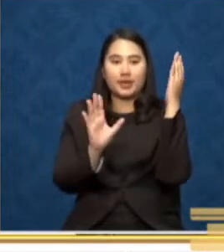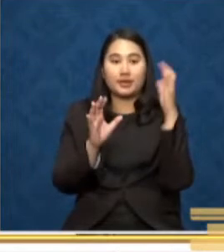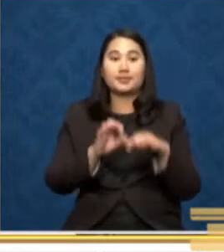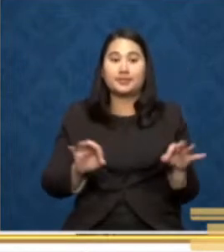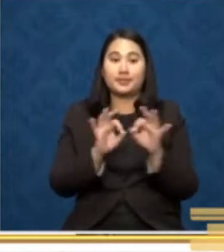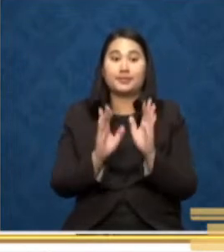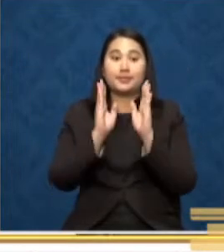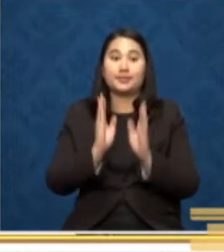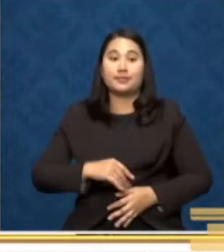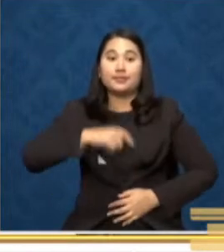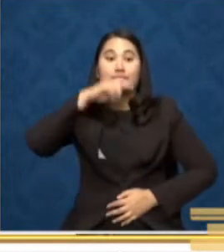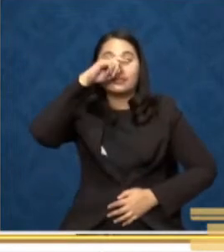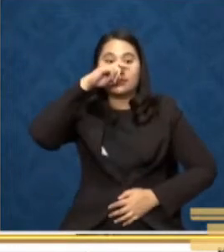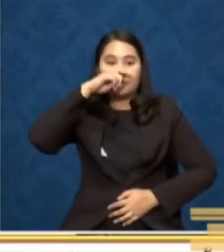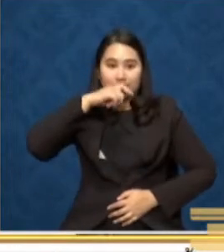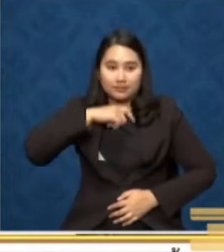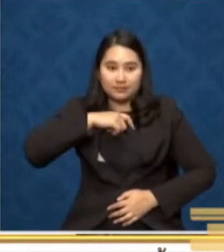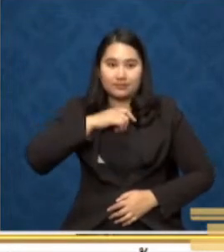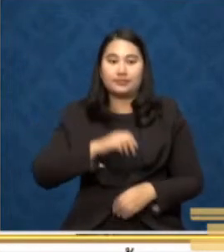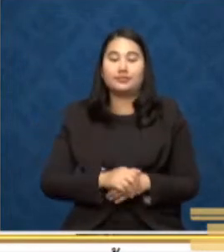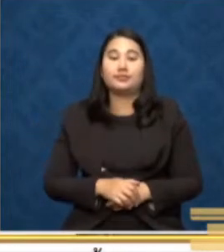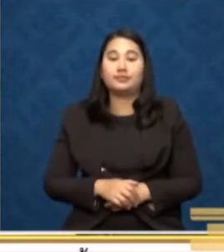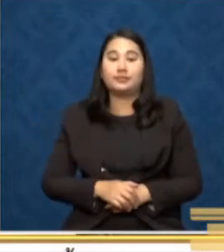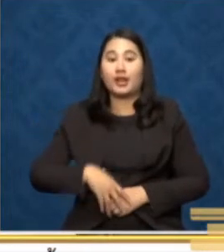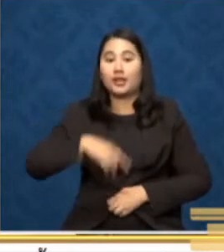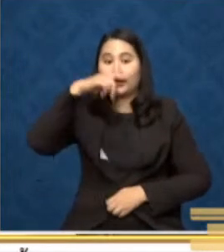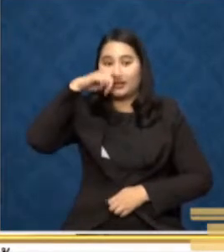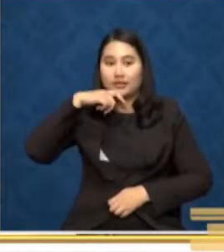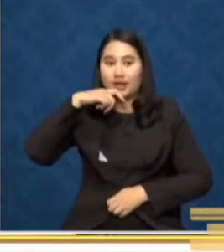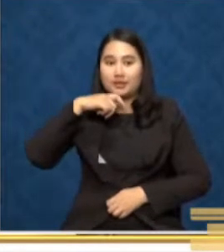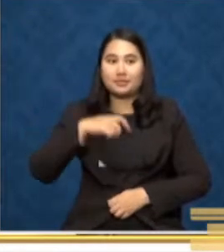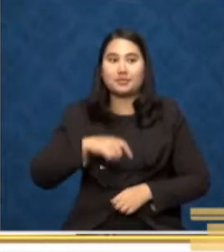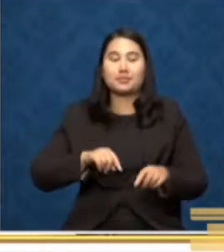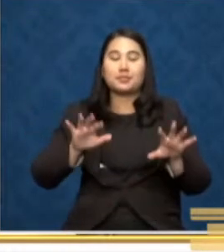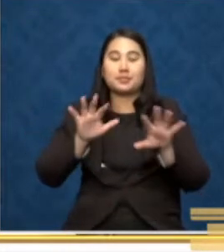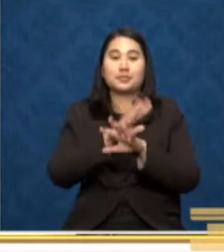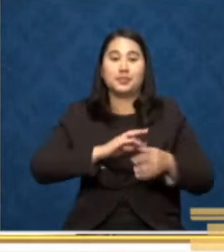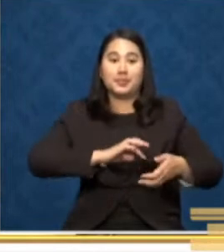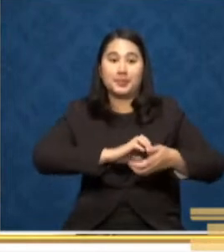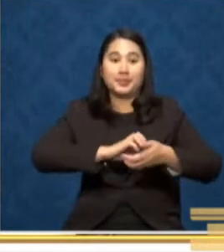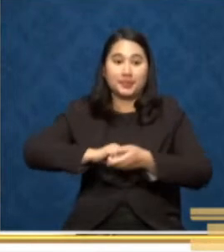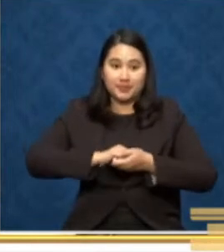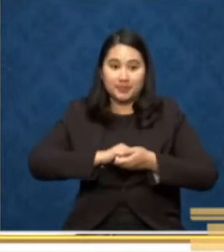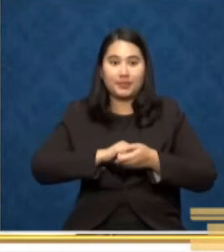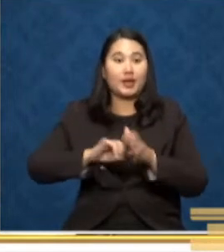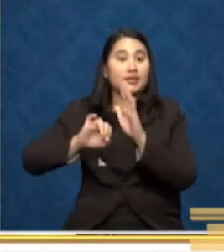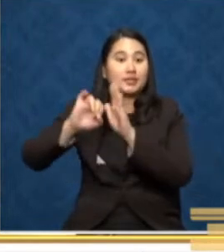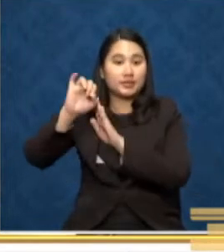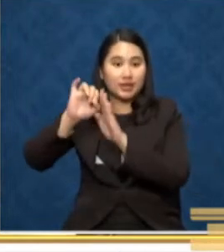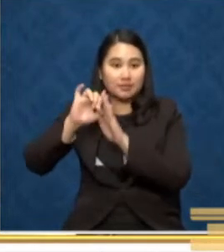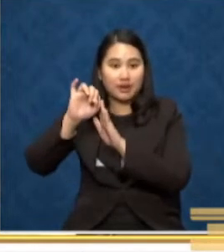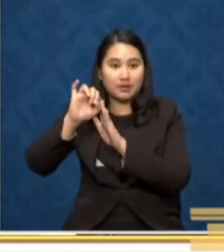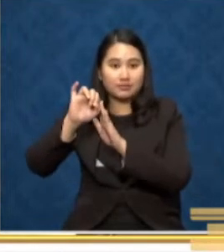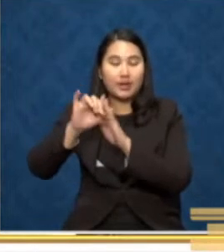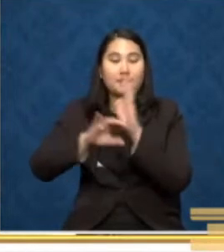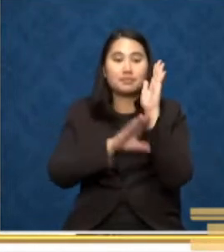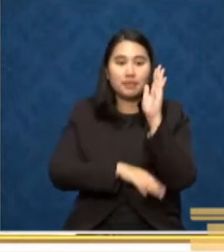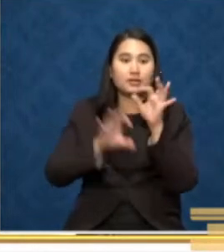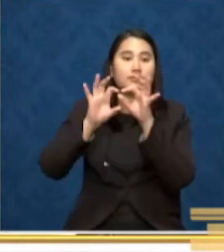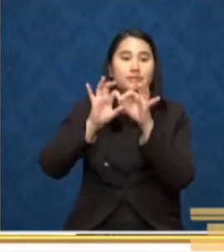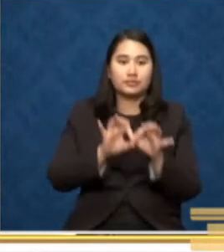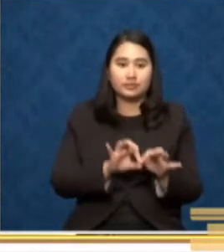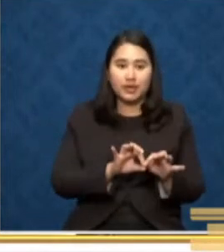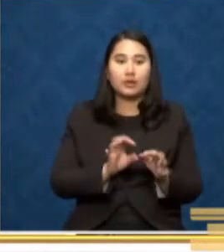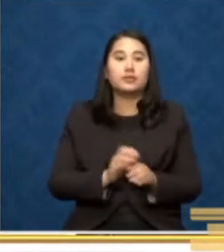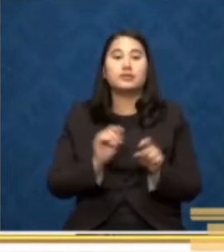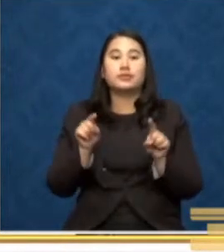องของคนไทยด้วยกันครับประเทศไทยเราเปรียบเสมือนเรือนร่างเดียวกันครับคนเชียงใหม่เจ็บเราก็เจ็บด้วยคน3จังหวัดชายแดนภ